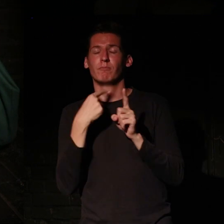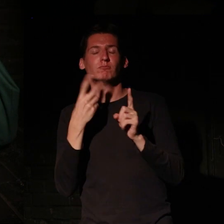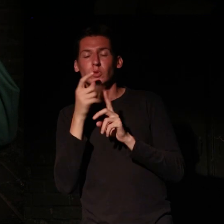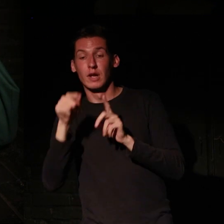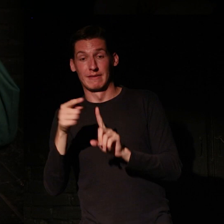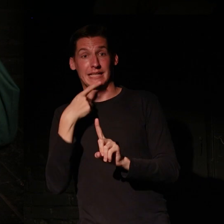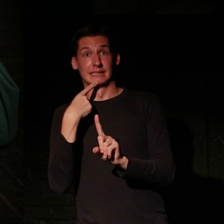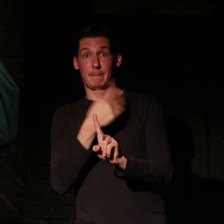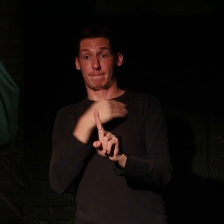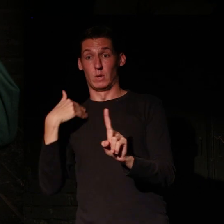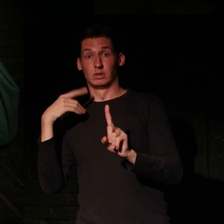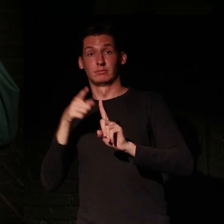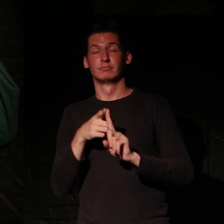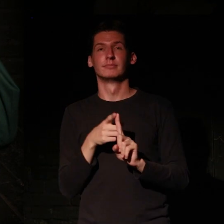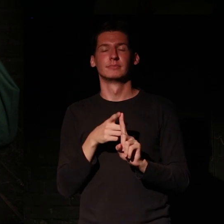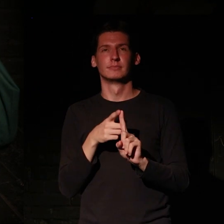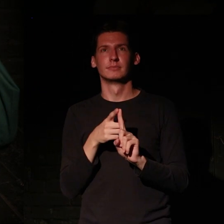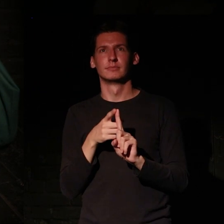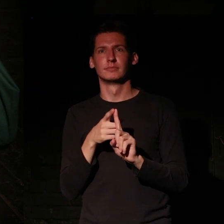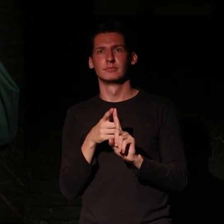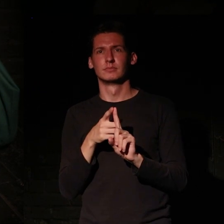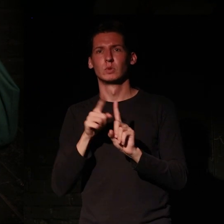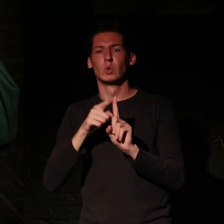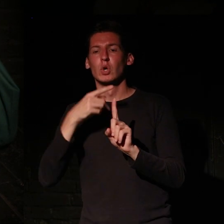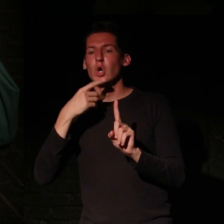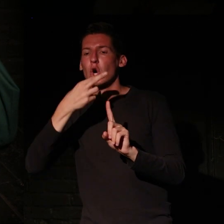do tego, żeby właśnie te rzeczowniki